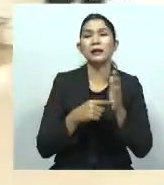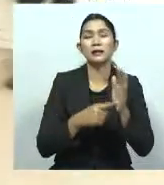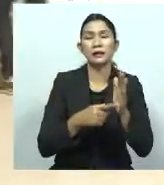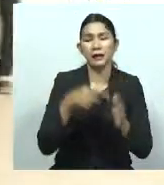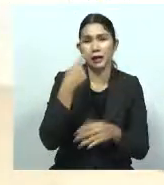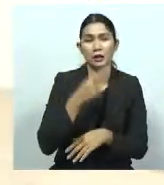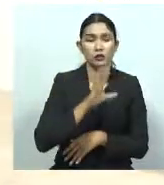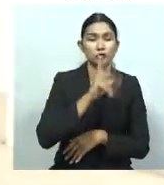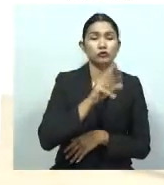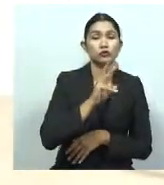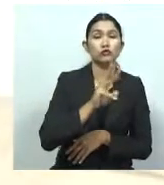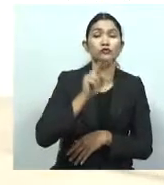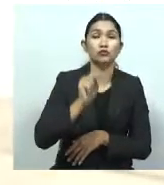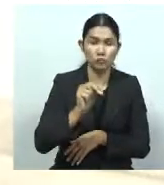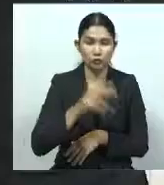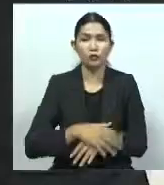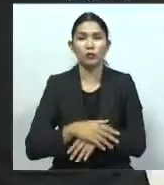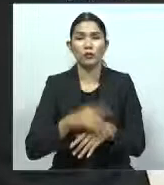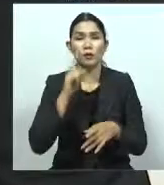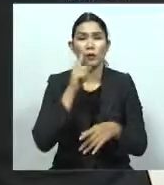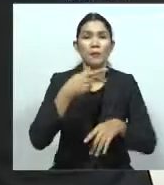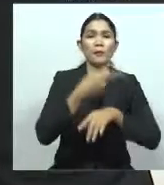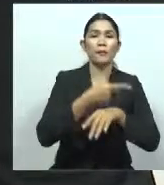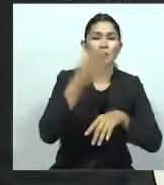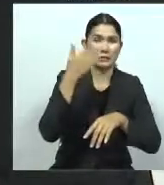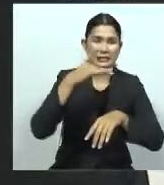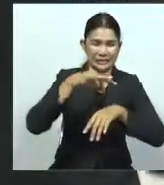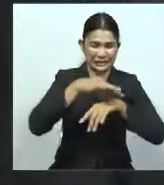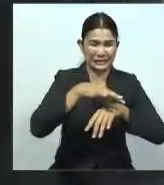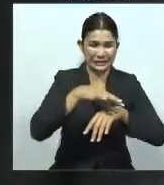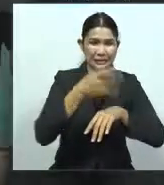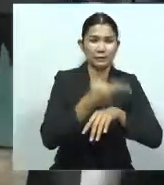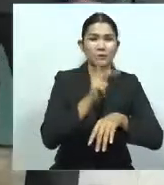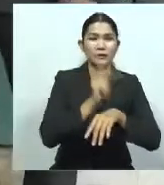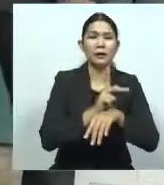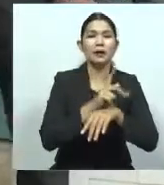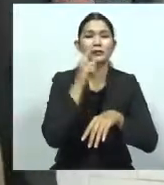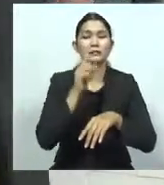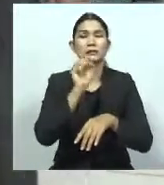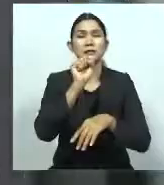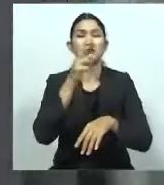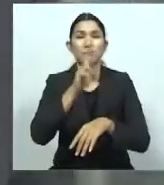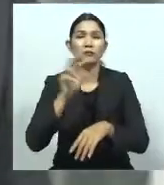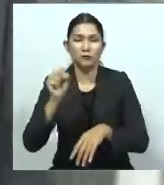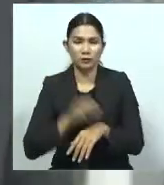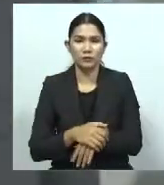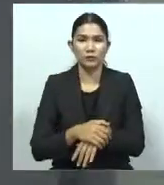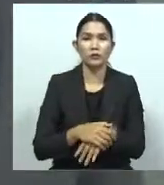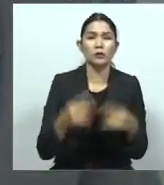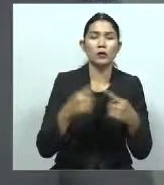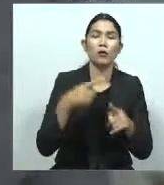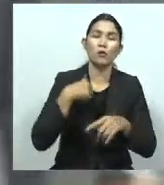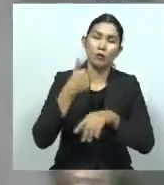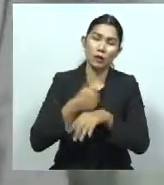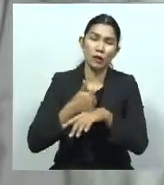วนหลีกภัยไม่เห็นที่เห็นเมื่อสักครู่นะครับว่าที่ประธานสภาผู้แทนราษฎรนายอภิสิทธิ์เวชชาชีวะอดีตหัวหน้าพักนายชำนิ